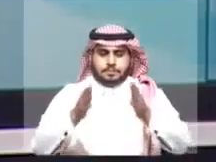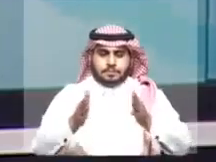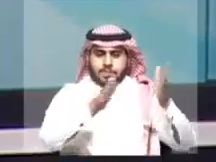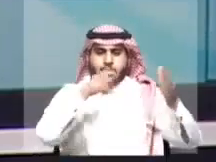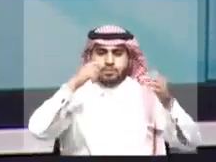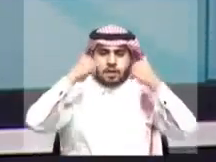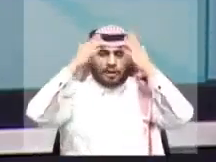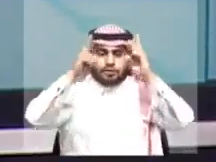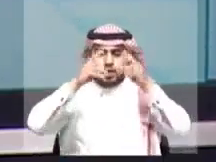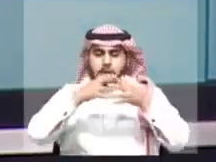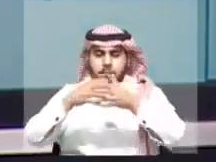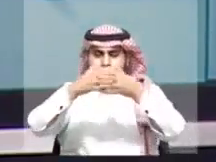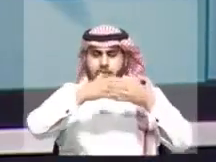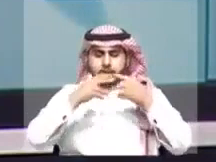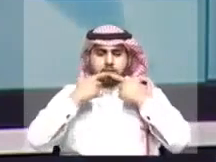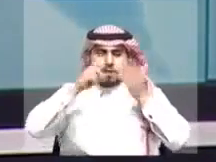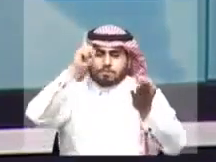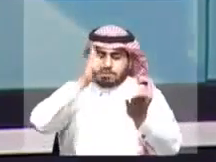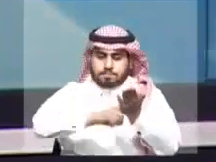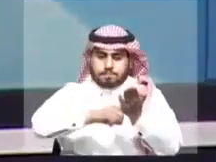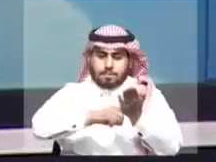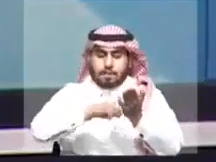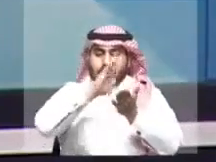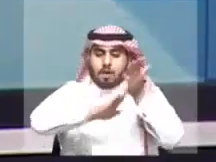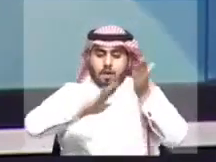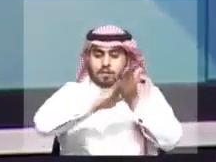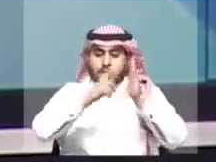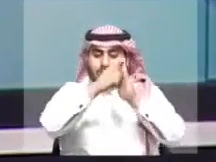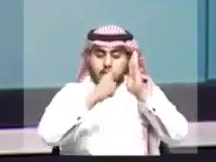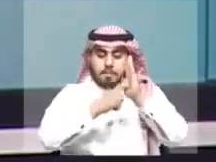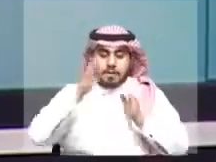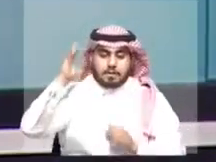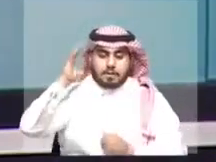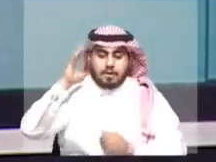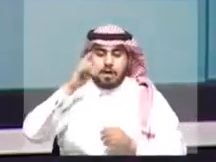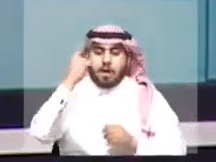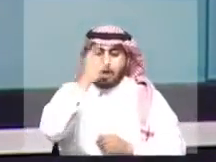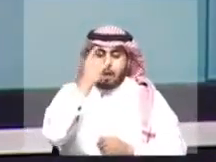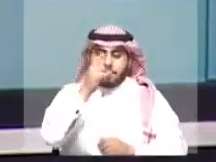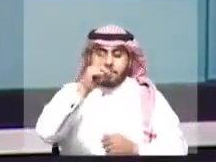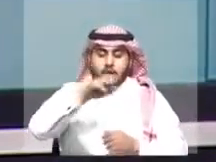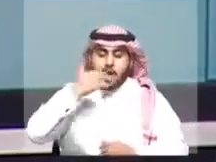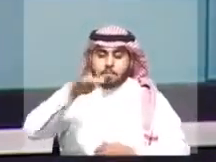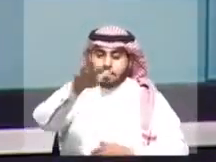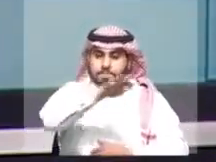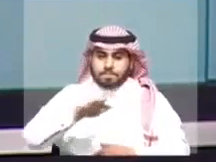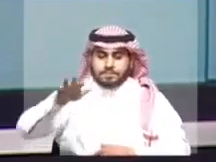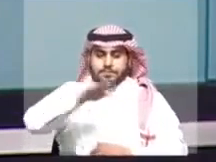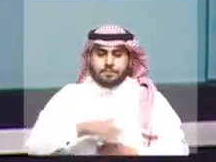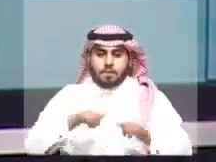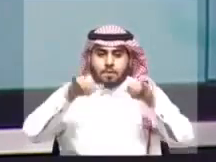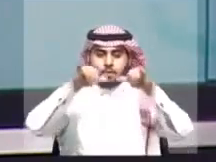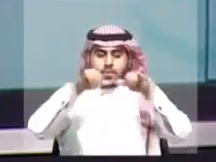جدد وزير الخارجية الأمريكي مايك بومبيو تأكيده على خطورة النظام الإيراني على أمن واستقرار المنطقة. وأشار